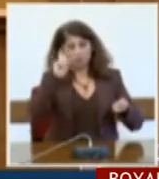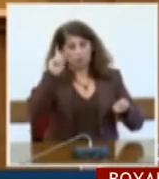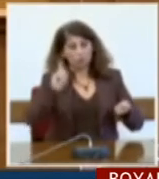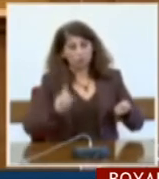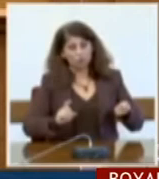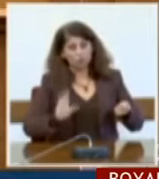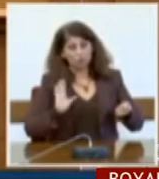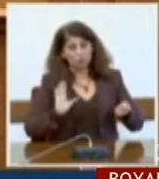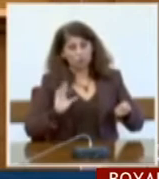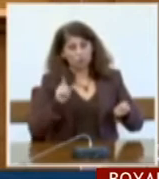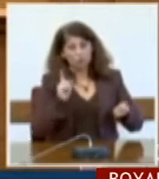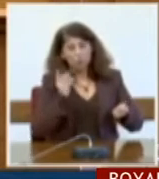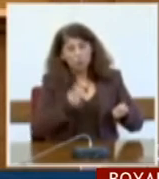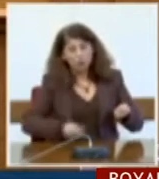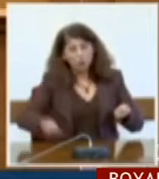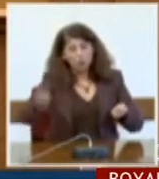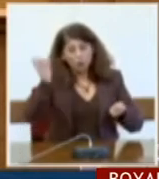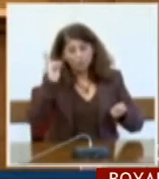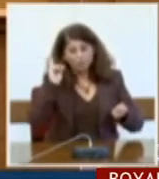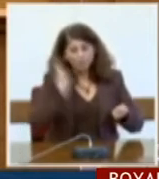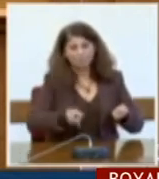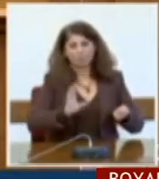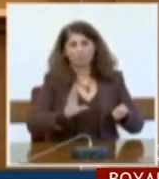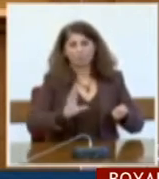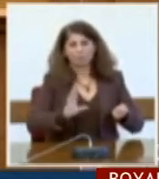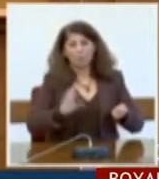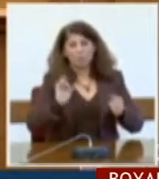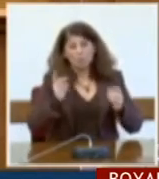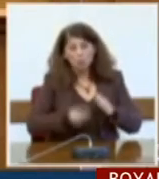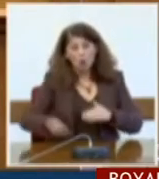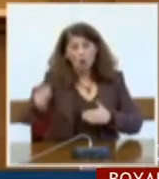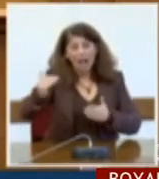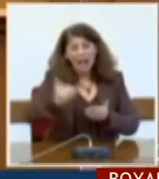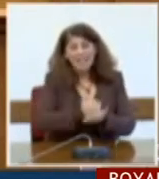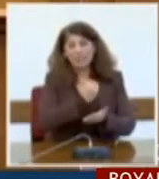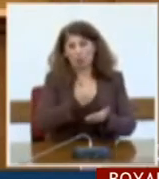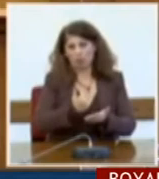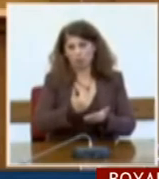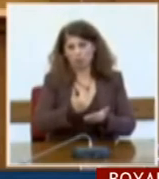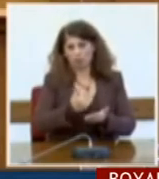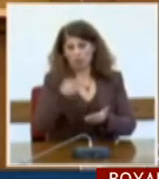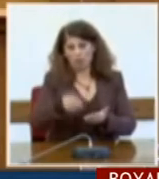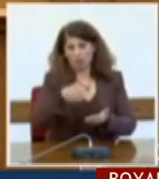πιο μεμπτό, το πιο ανήθικο, επιτρέψτε μου, αυτό που